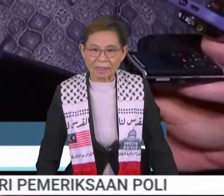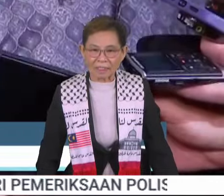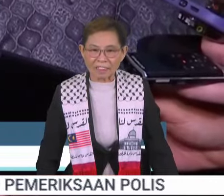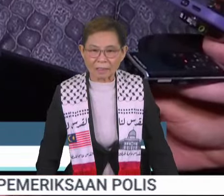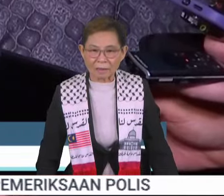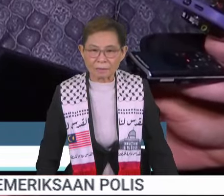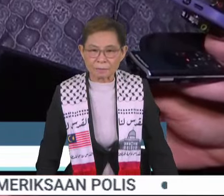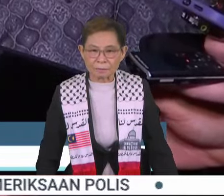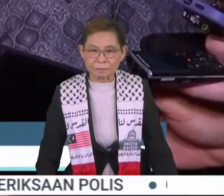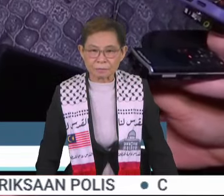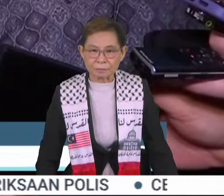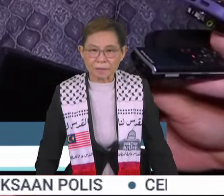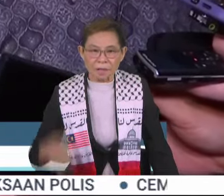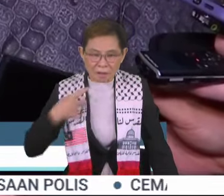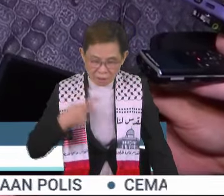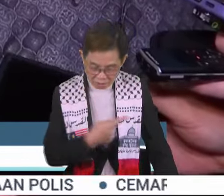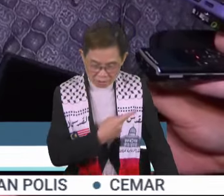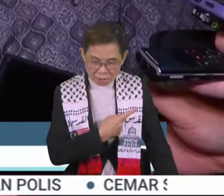Kita patuh dengan